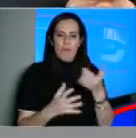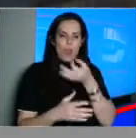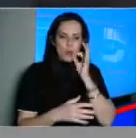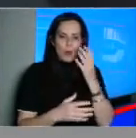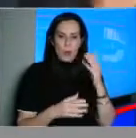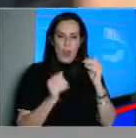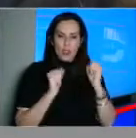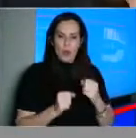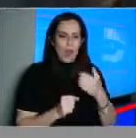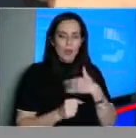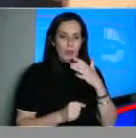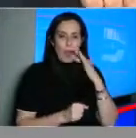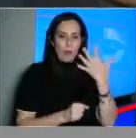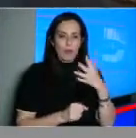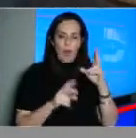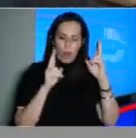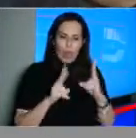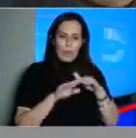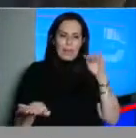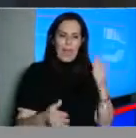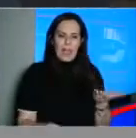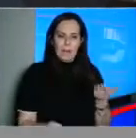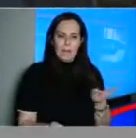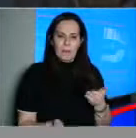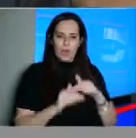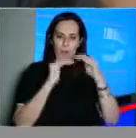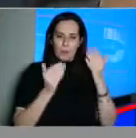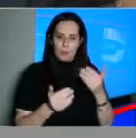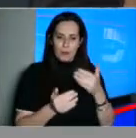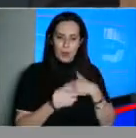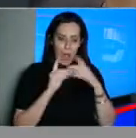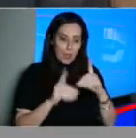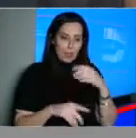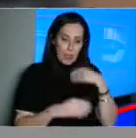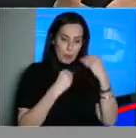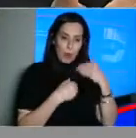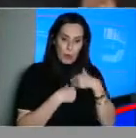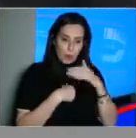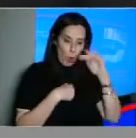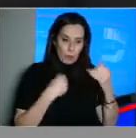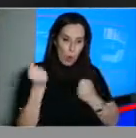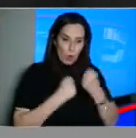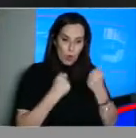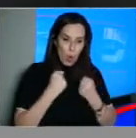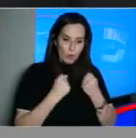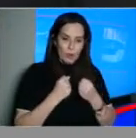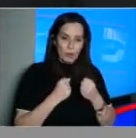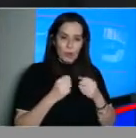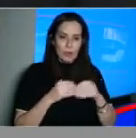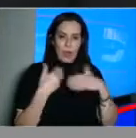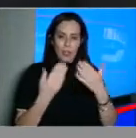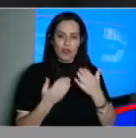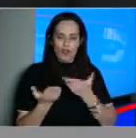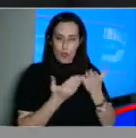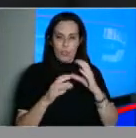השיפור בתשתיות? הרי אנחנו עוד 5 שנים תקועים בפקקים. תורידו מכוניות, הדרך שאני לימדו אותי, אתה מוריד מכוניות מהכביש על ידי מתן